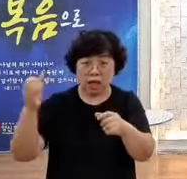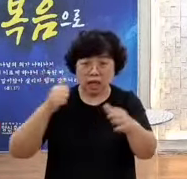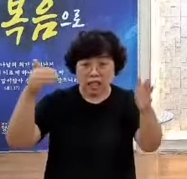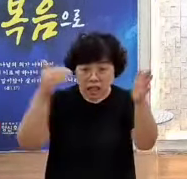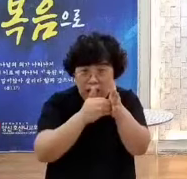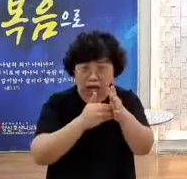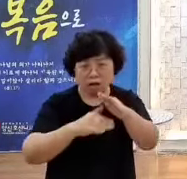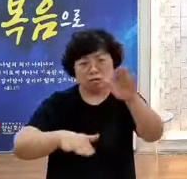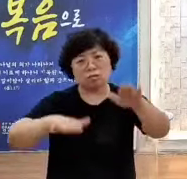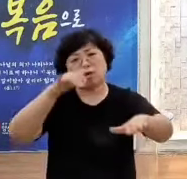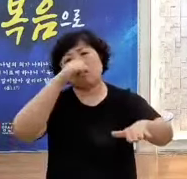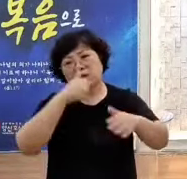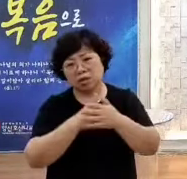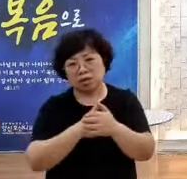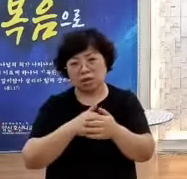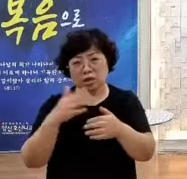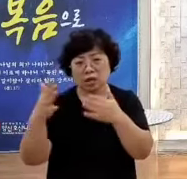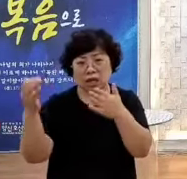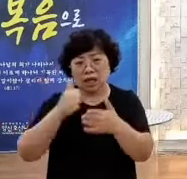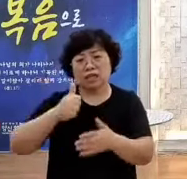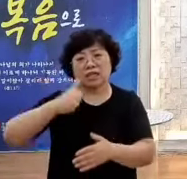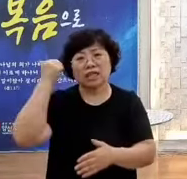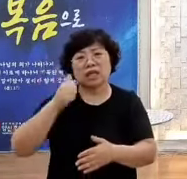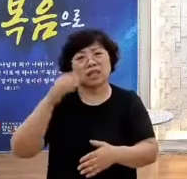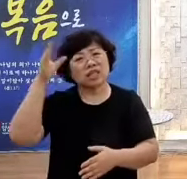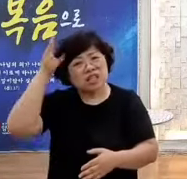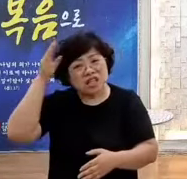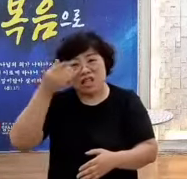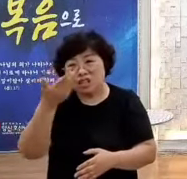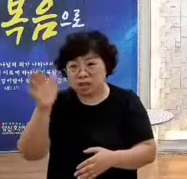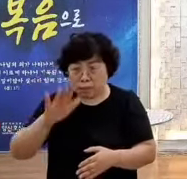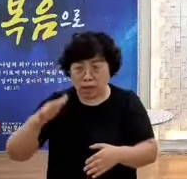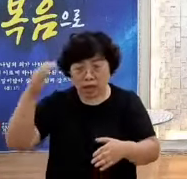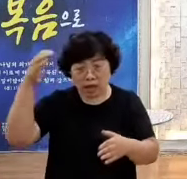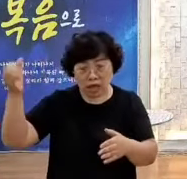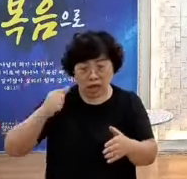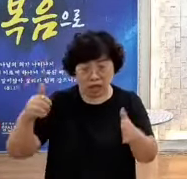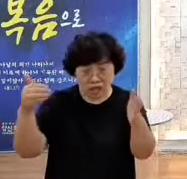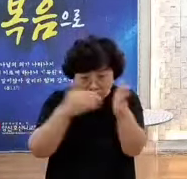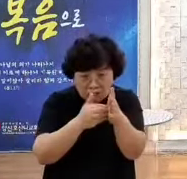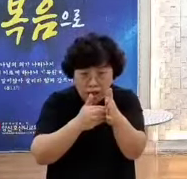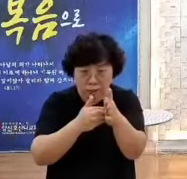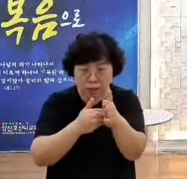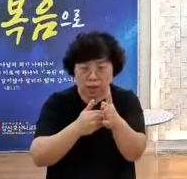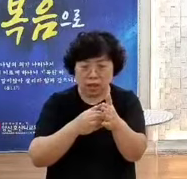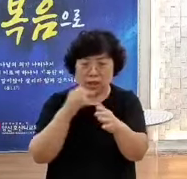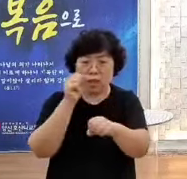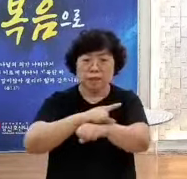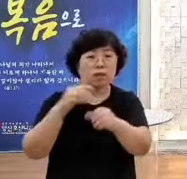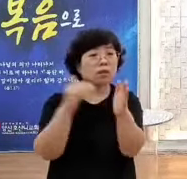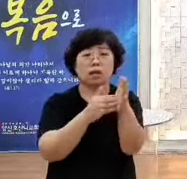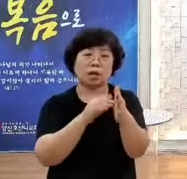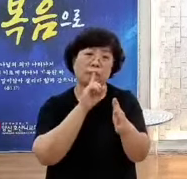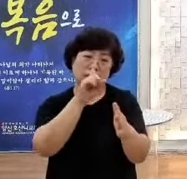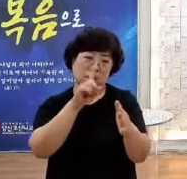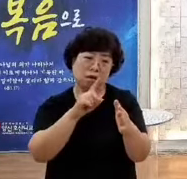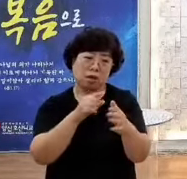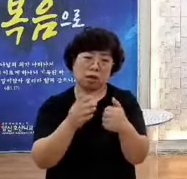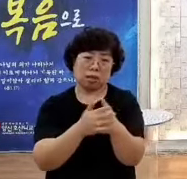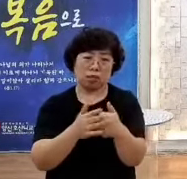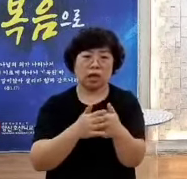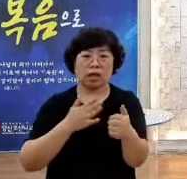있지만, 이 문법적으로 정확하게 들어가면 분명히 차이가 있는 말이에요. 화평을 누리자 하는